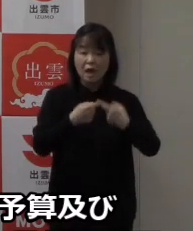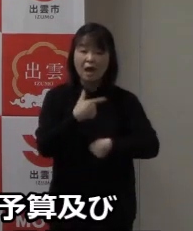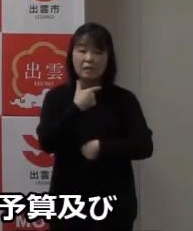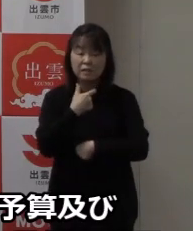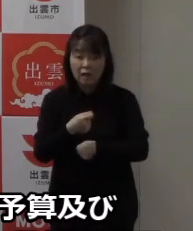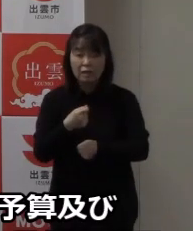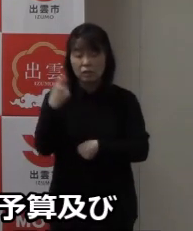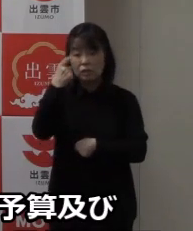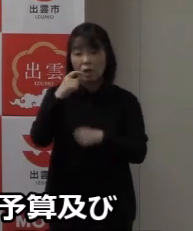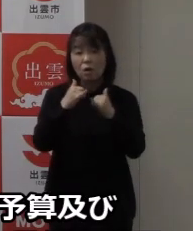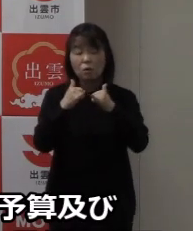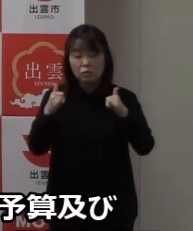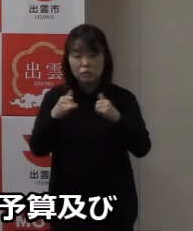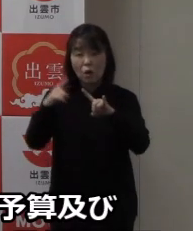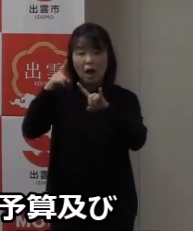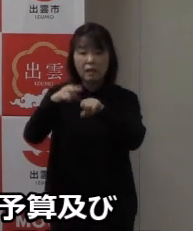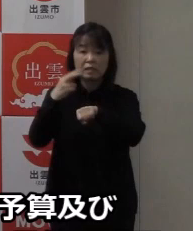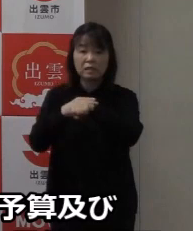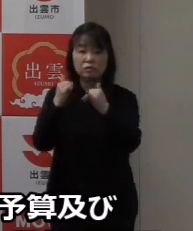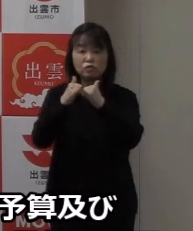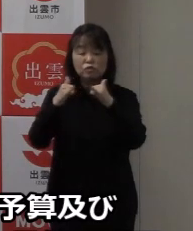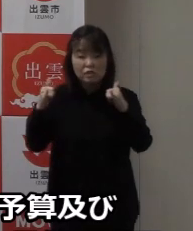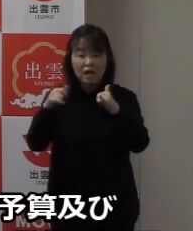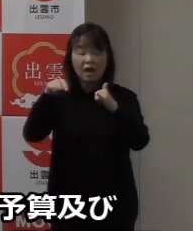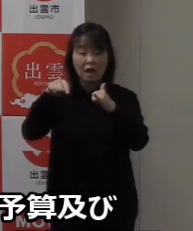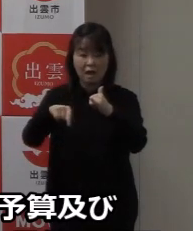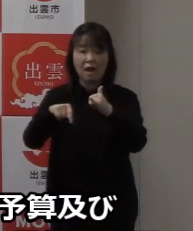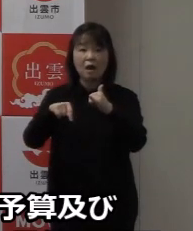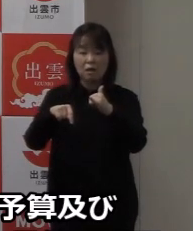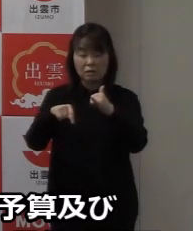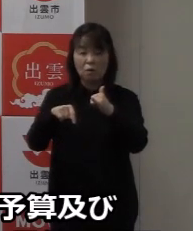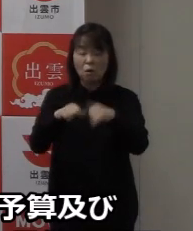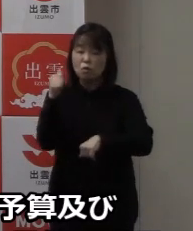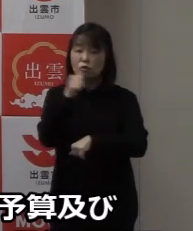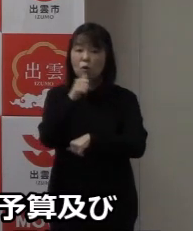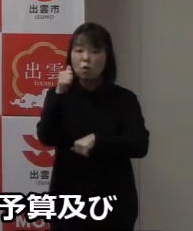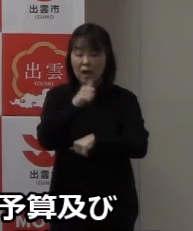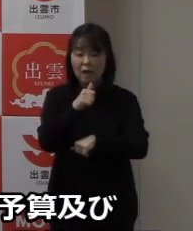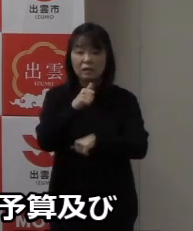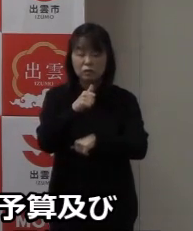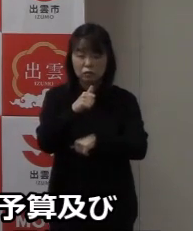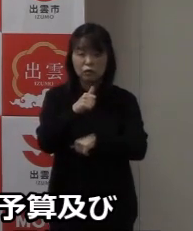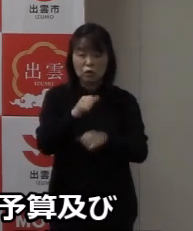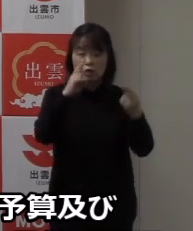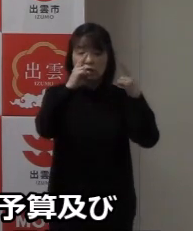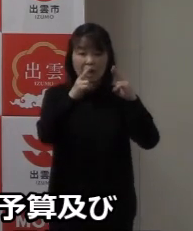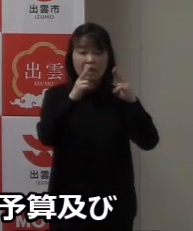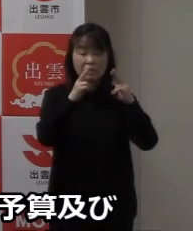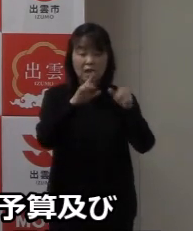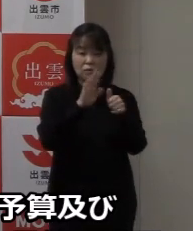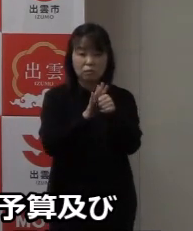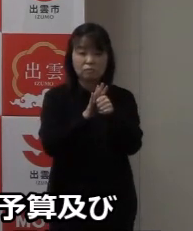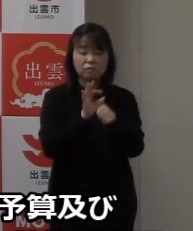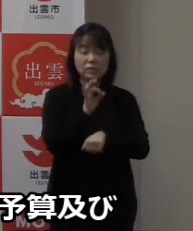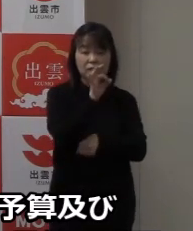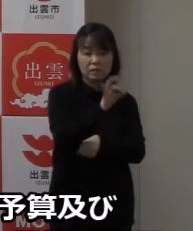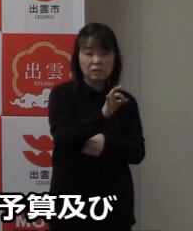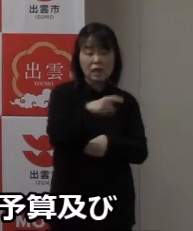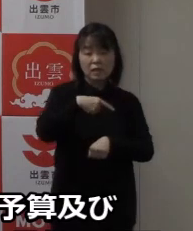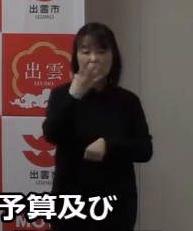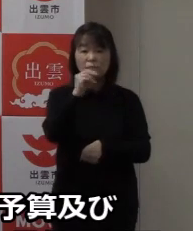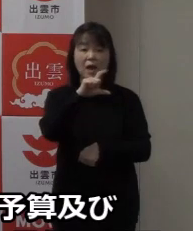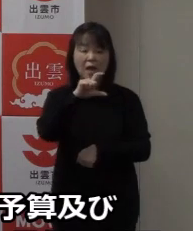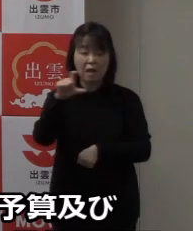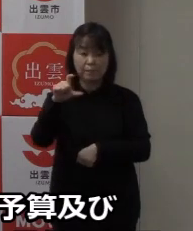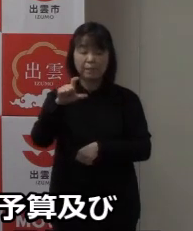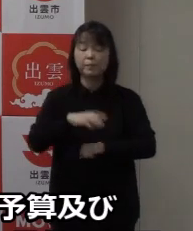エンジニアを紹介するために設立される新会社への出資金として100万円を計上いたしました。5